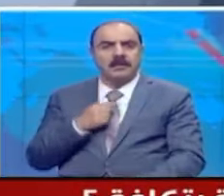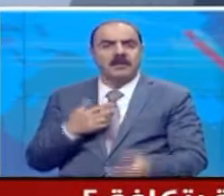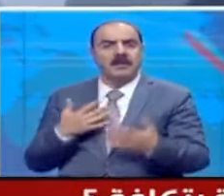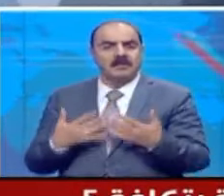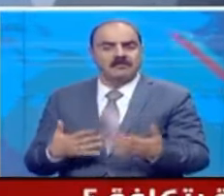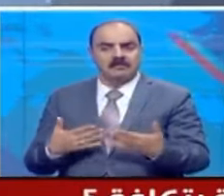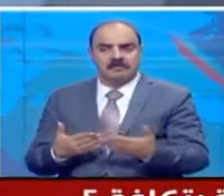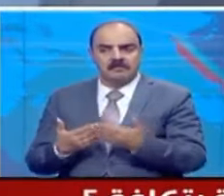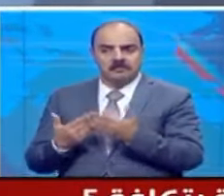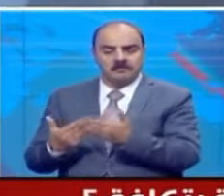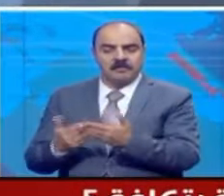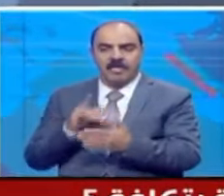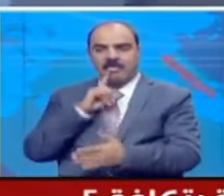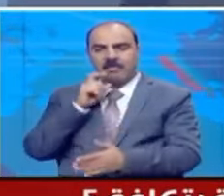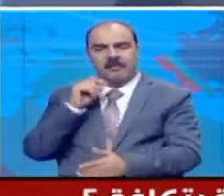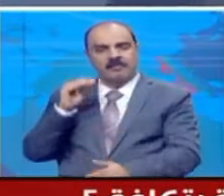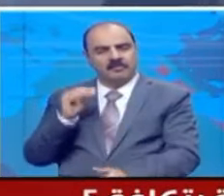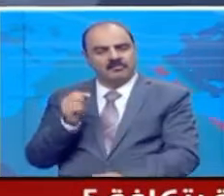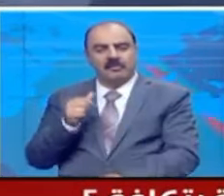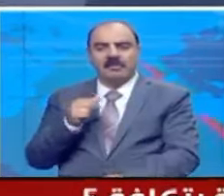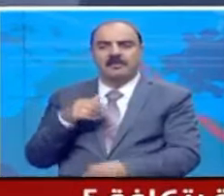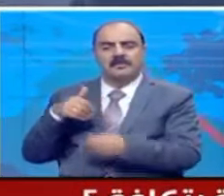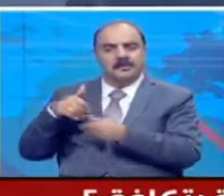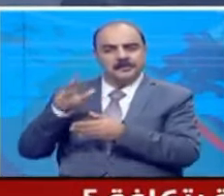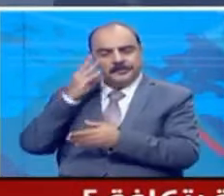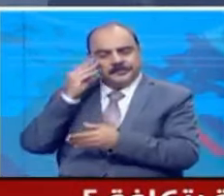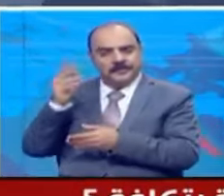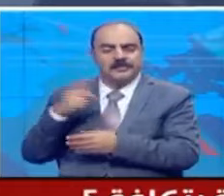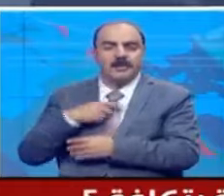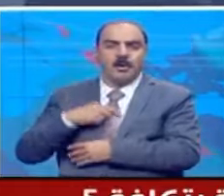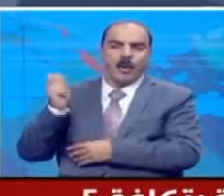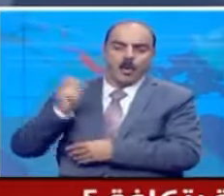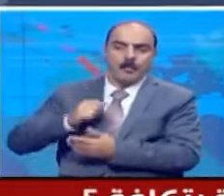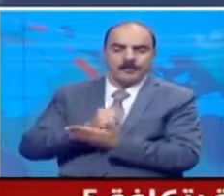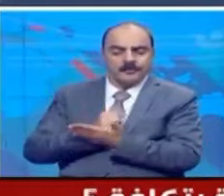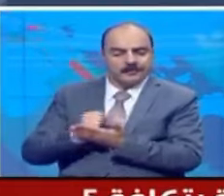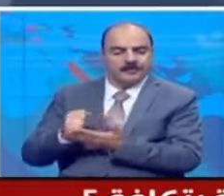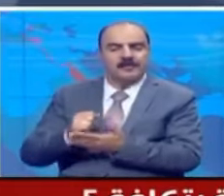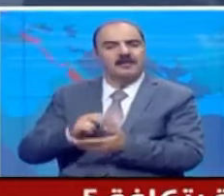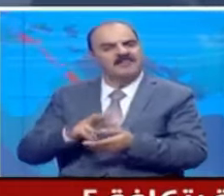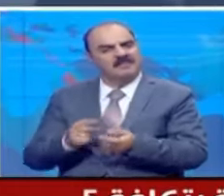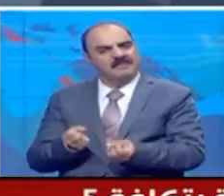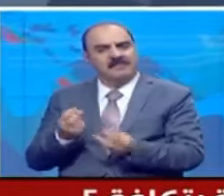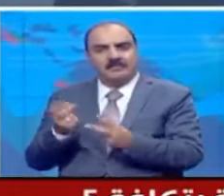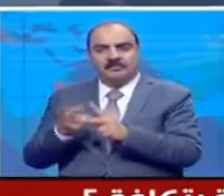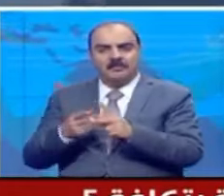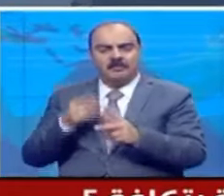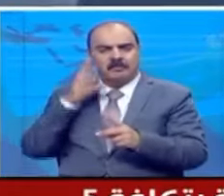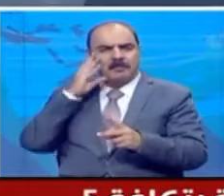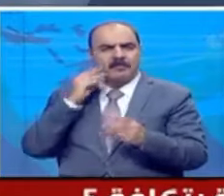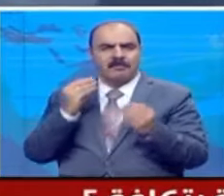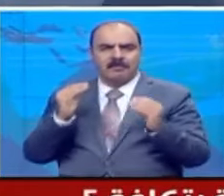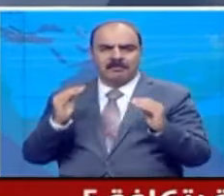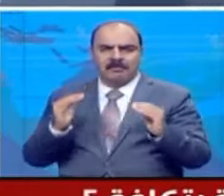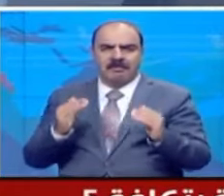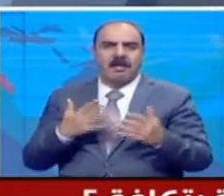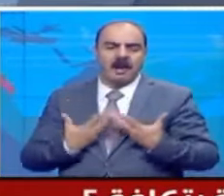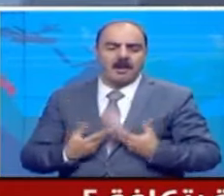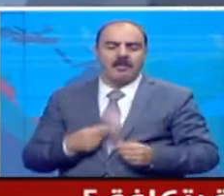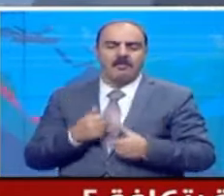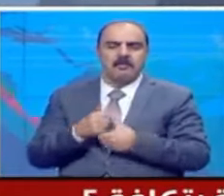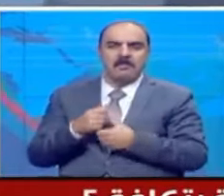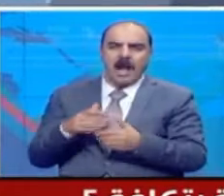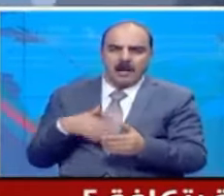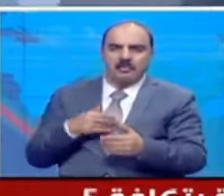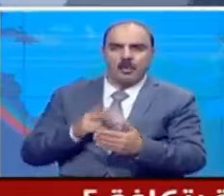سواء كانت تسهيلات ضريبية سواء إعفاءات جمركية، وبالتالي المواطن يعني مازال ينتظر